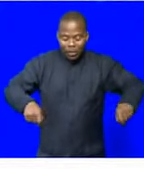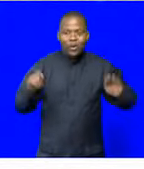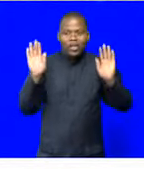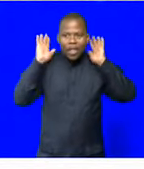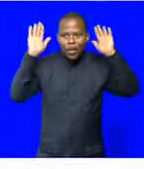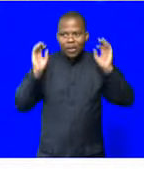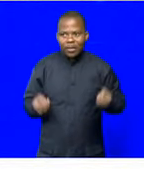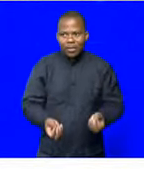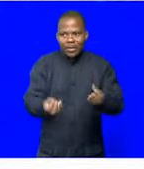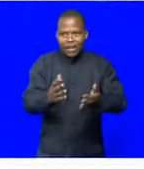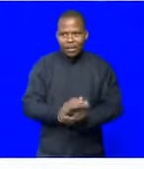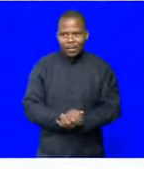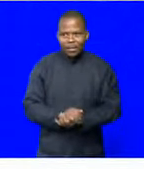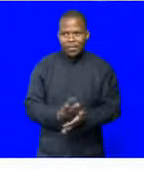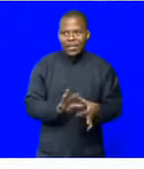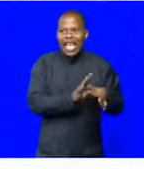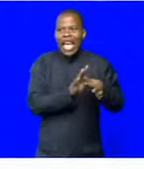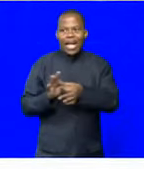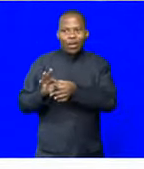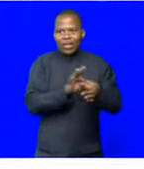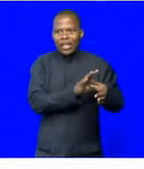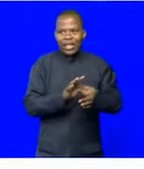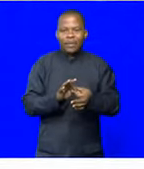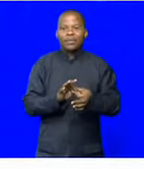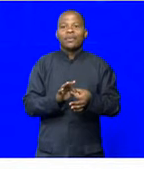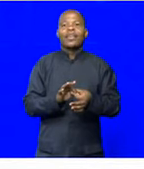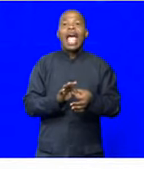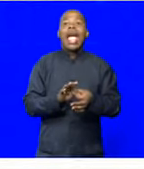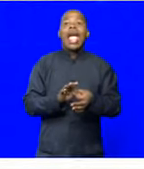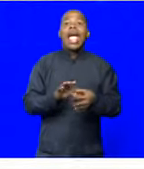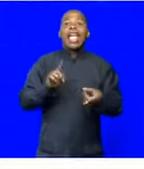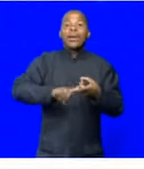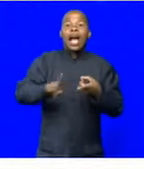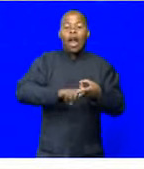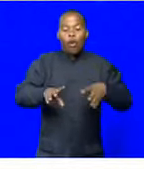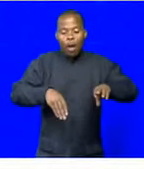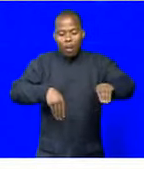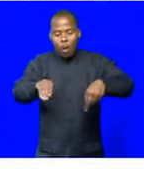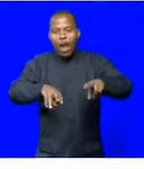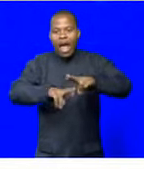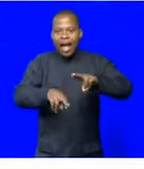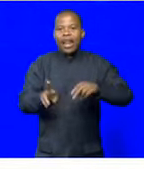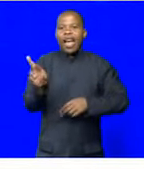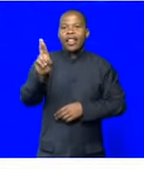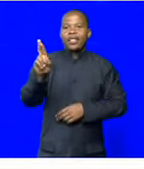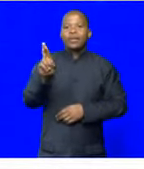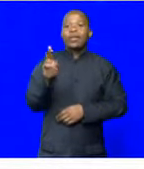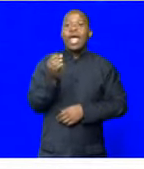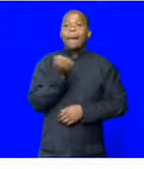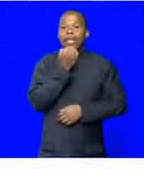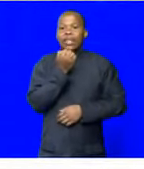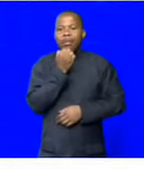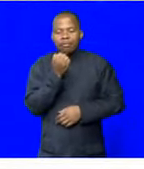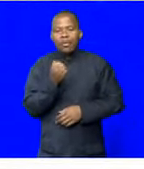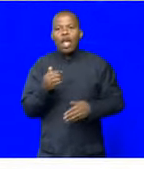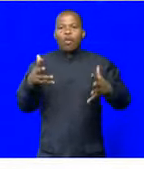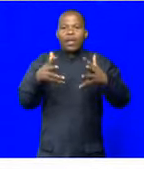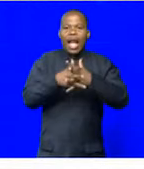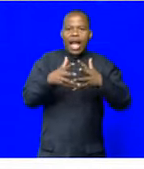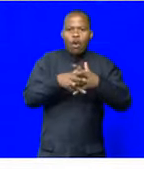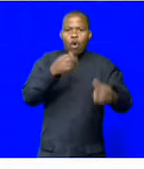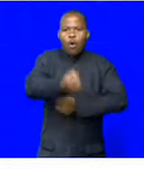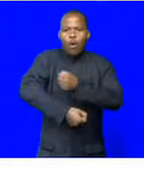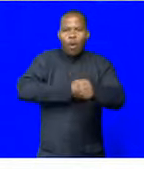Kutemidlalo inhlangano lengameleyo kudlalisa umdlalo webhola esifundeni sakamanzini kulemela sonvo ibambe umhlangano wayo kwephetha